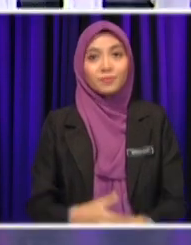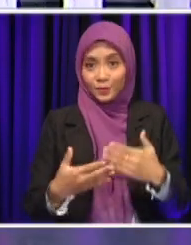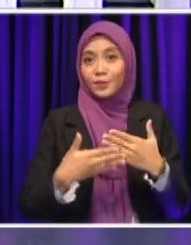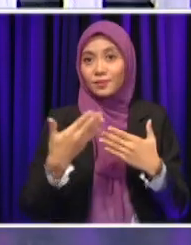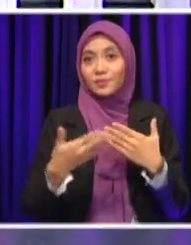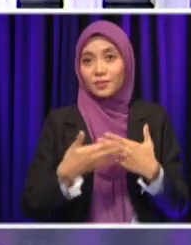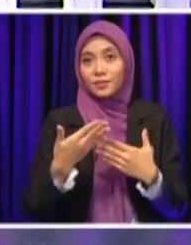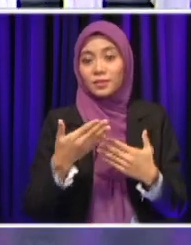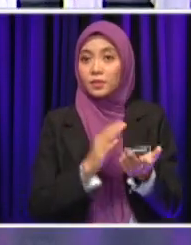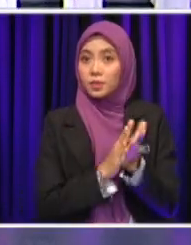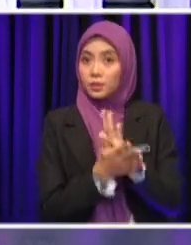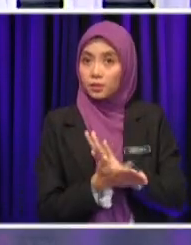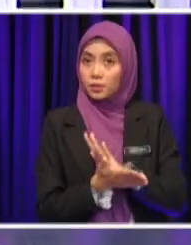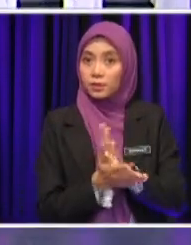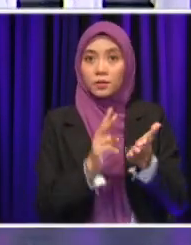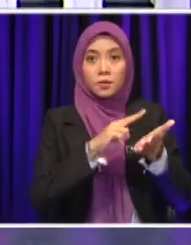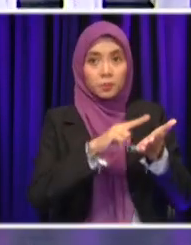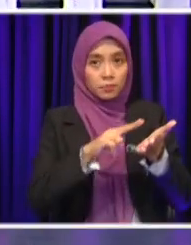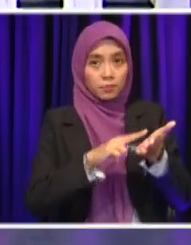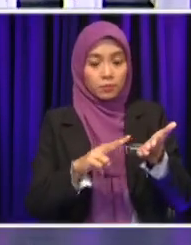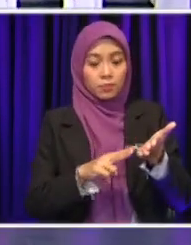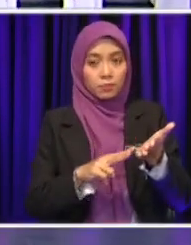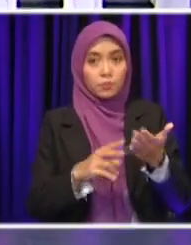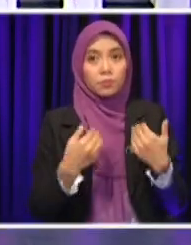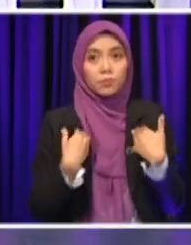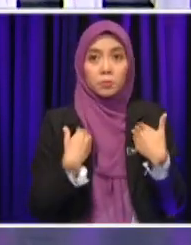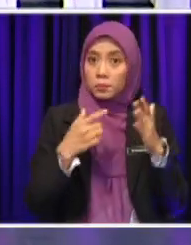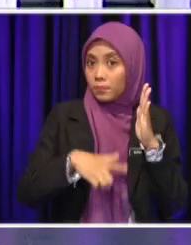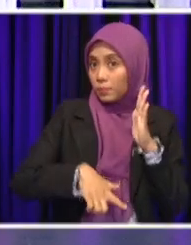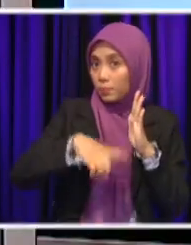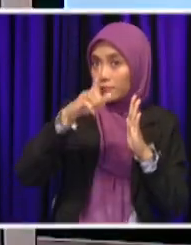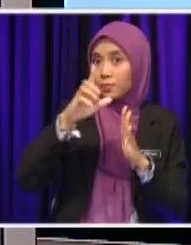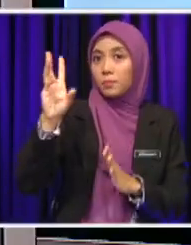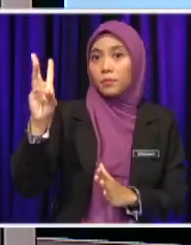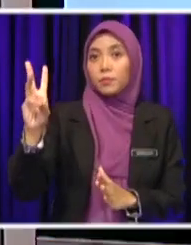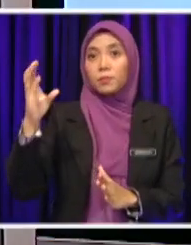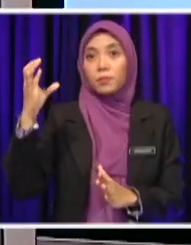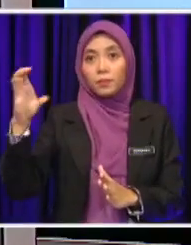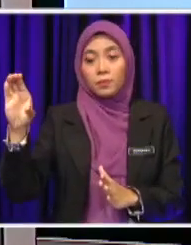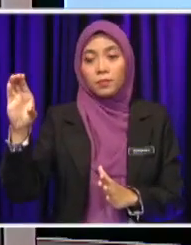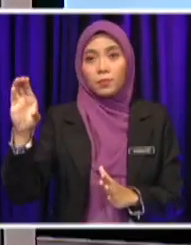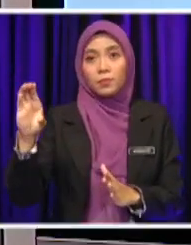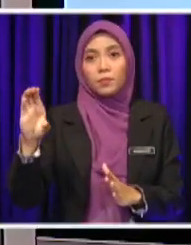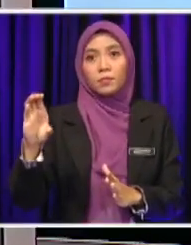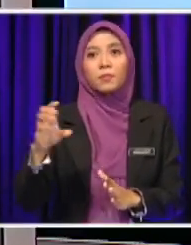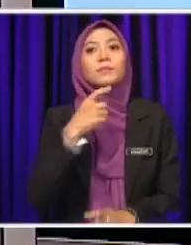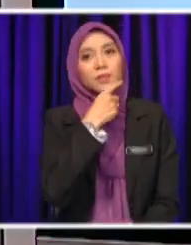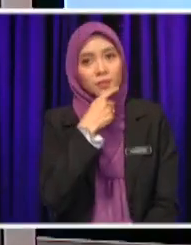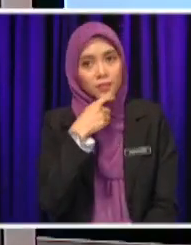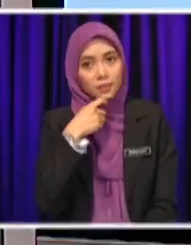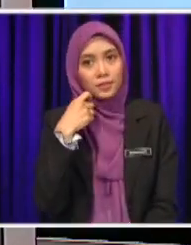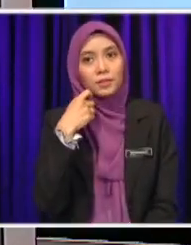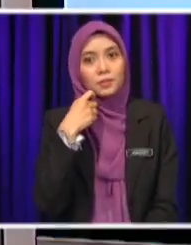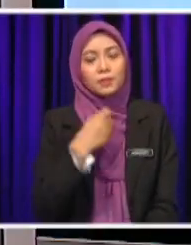Jadi bacaan kat sini apabila dia mengesan lebih daripada nilai 600, okey, dia akan keluar tanda X. Dia kering cikgu. Kering, yes.